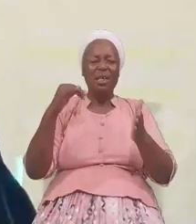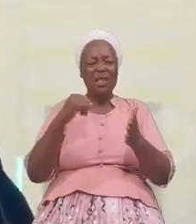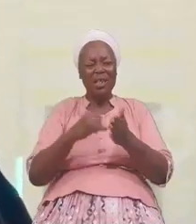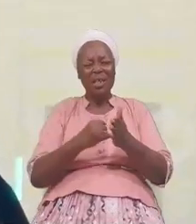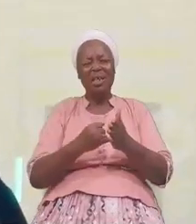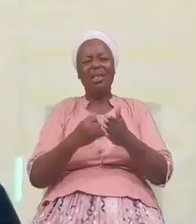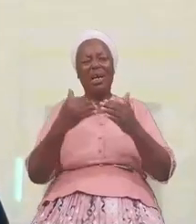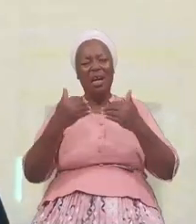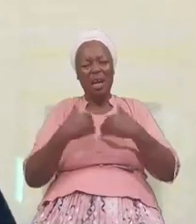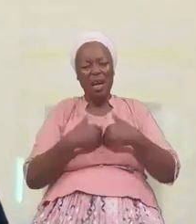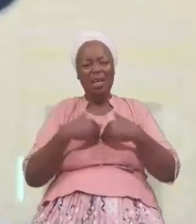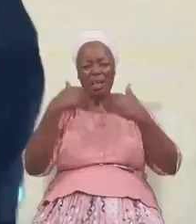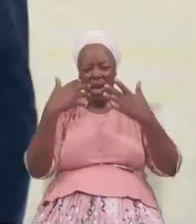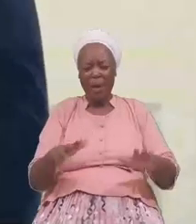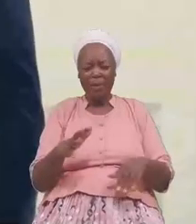fait.